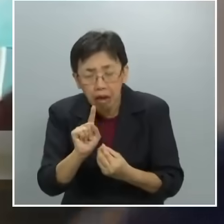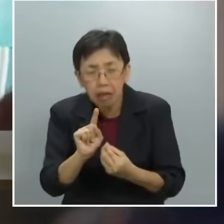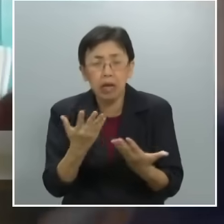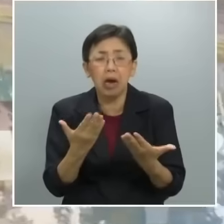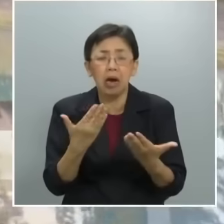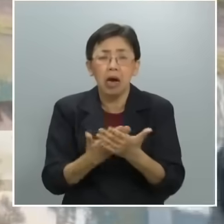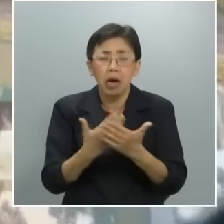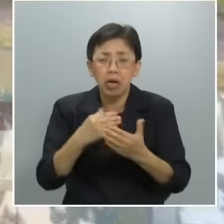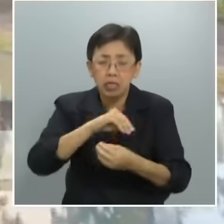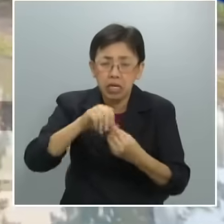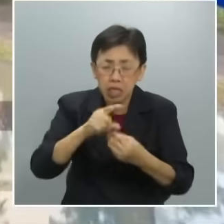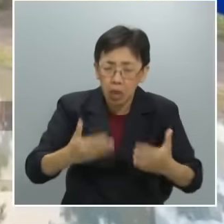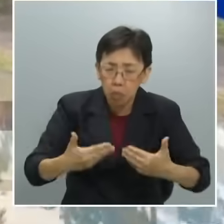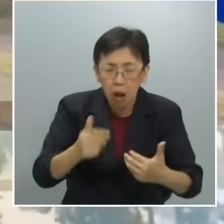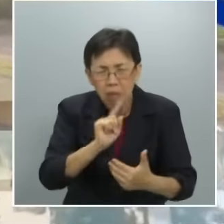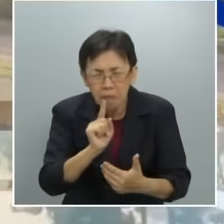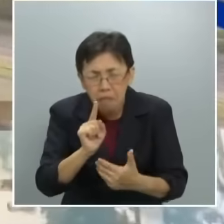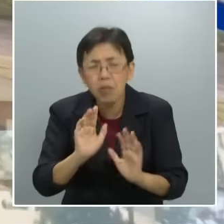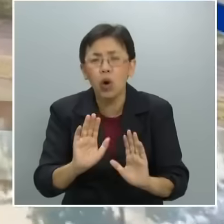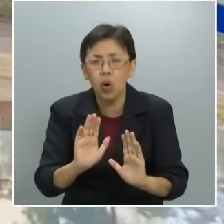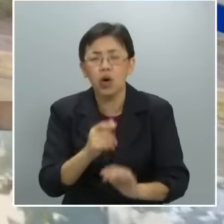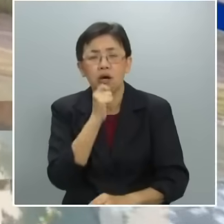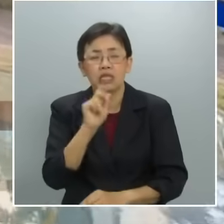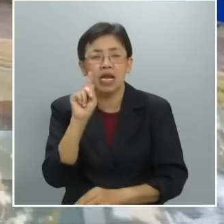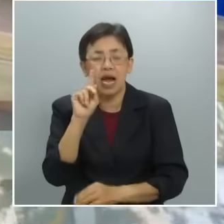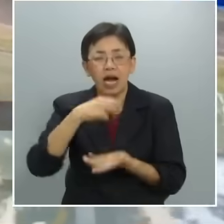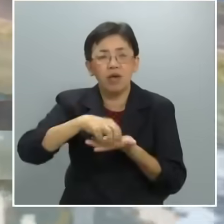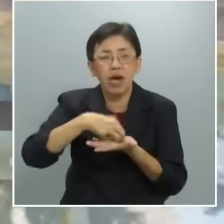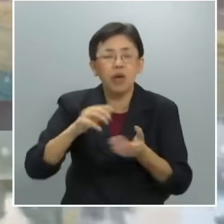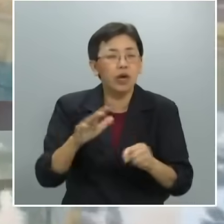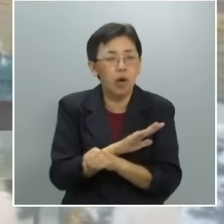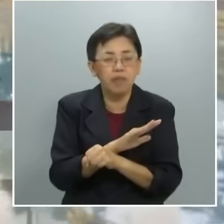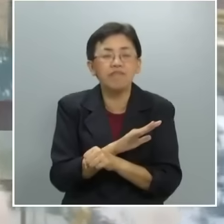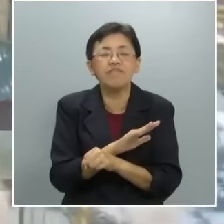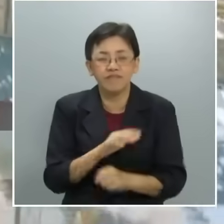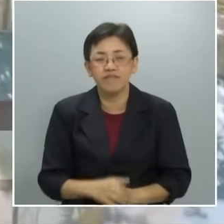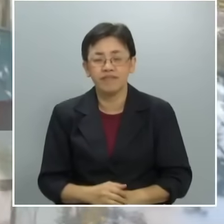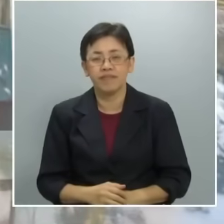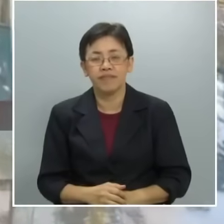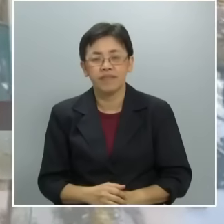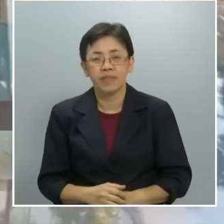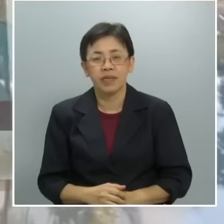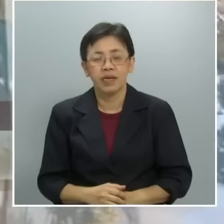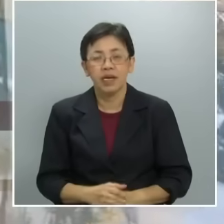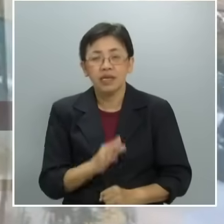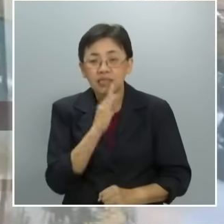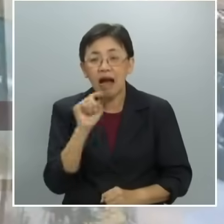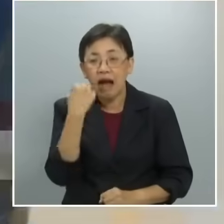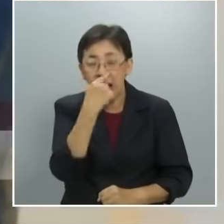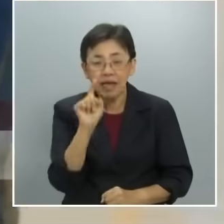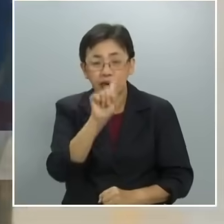ทางเศรษฐกิจเพราะฉะนั้นเวลาแถลงเนี่ยจะแถลงให้ครบทั้งหมดเมื่อเวลามีคำถามอะไรจะได้